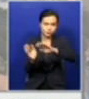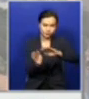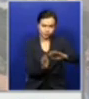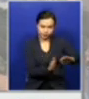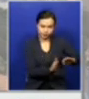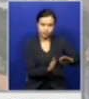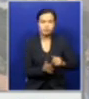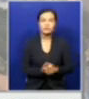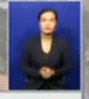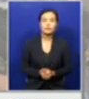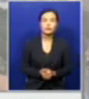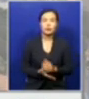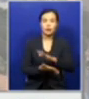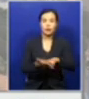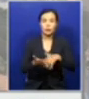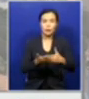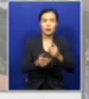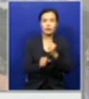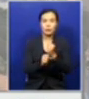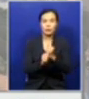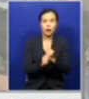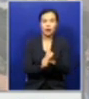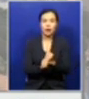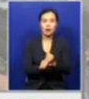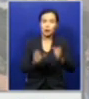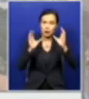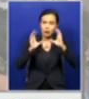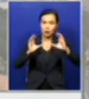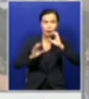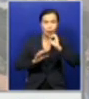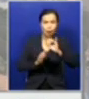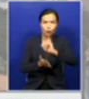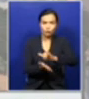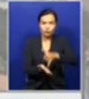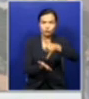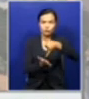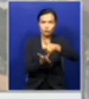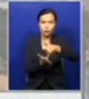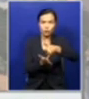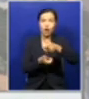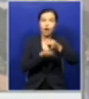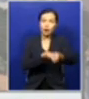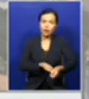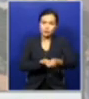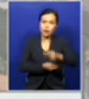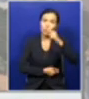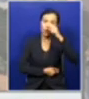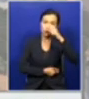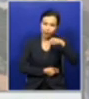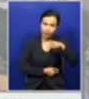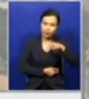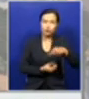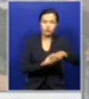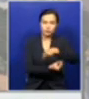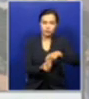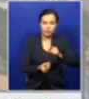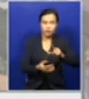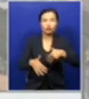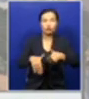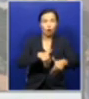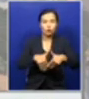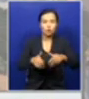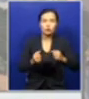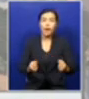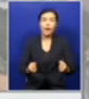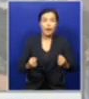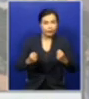ยเฉพาะแผนงานที่รัฐบาลระบุว่าจะพลิกฟื้นภาคการเกษตรของไทยเพื่อให้เศรษฐกิจท้องถิ่นกลับมาเข้ม